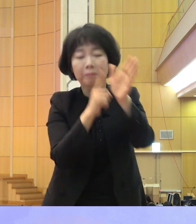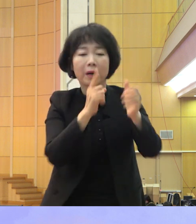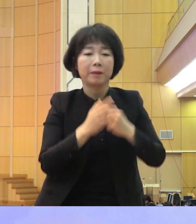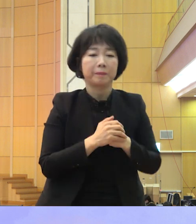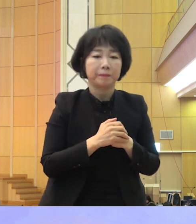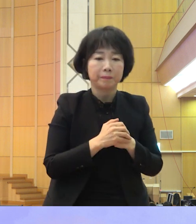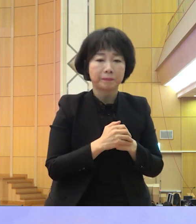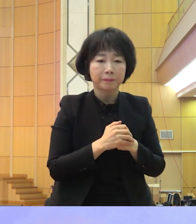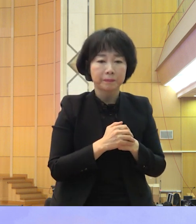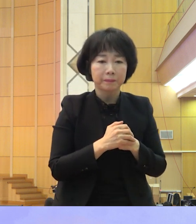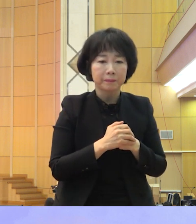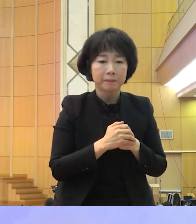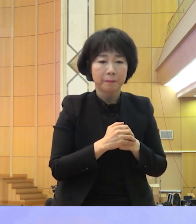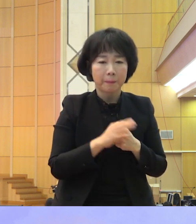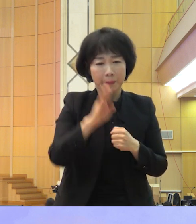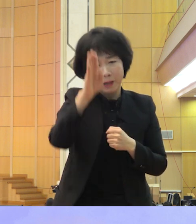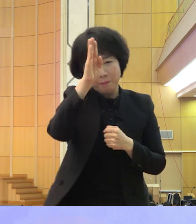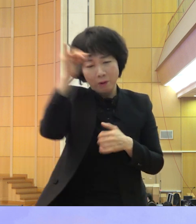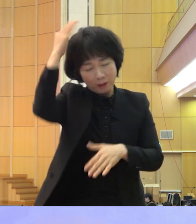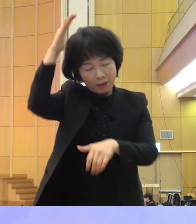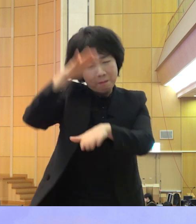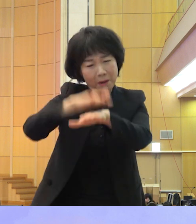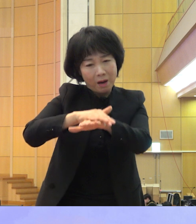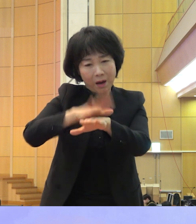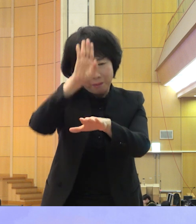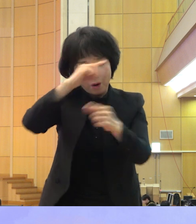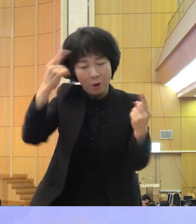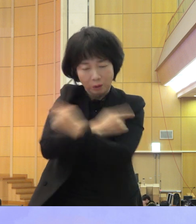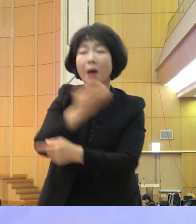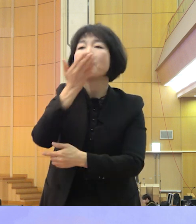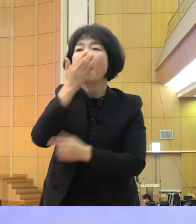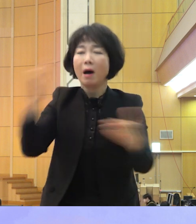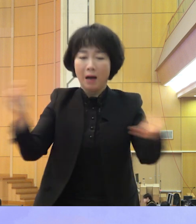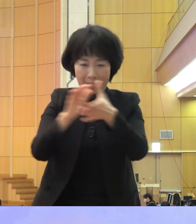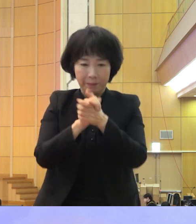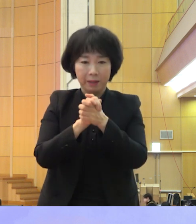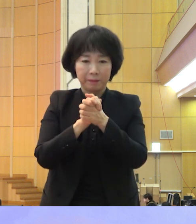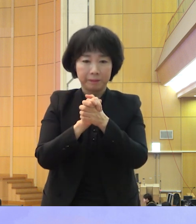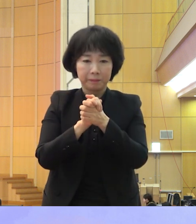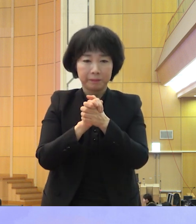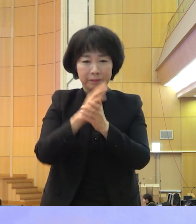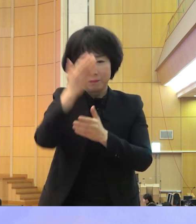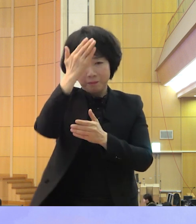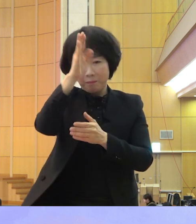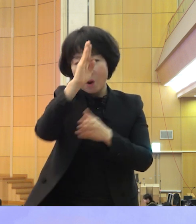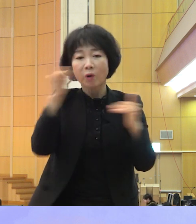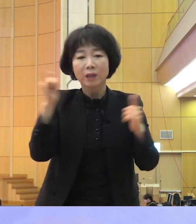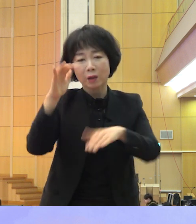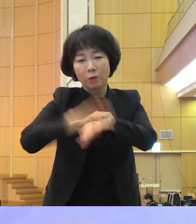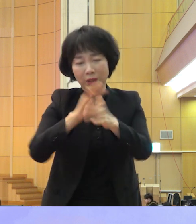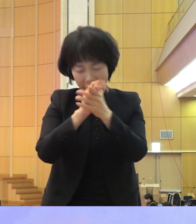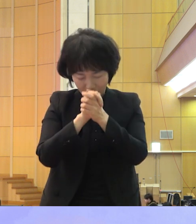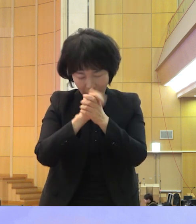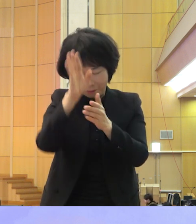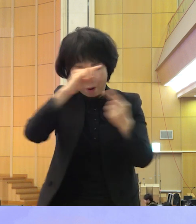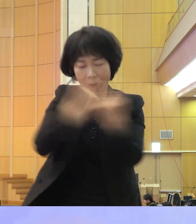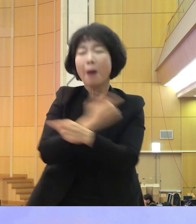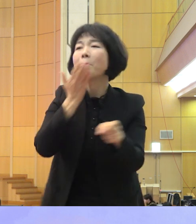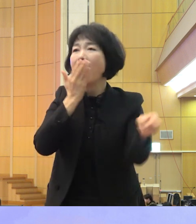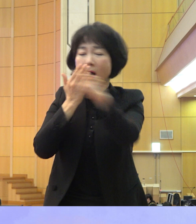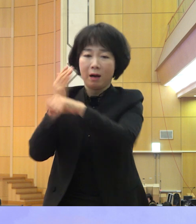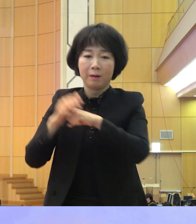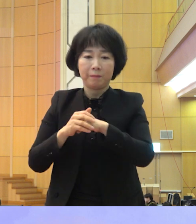따르리니 병든 자에게 손을 얹으면 나으리라. 병든 자에게 손을 얹고 기도하면